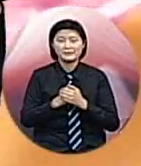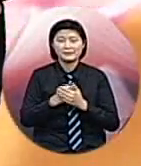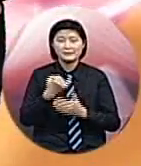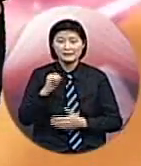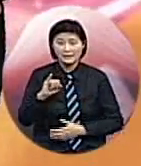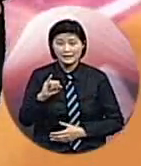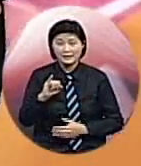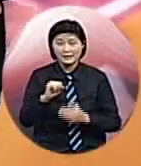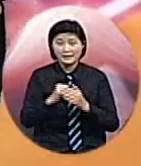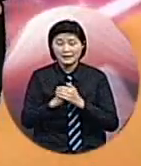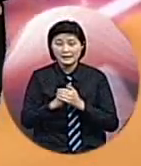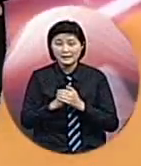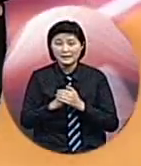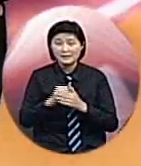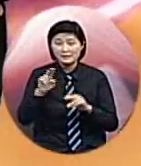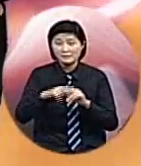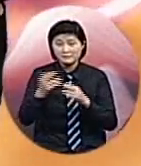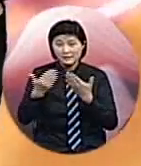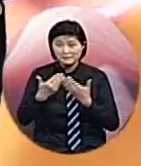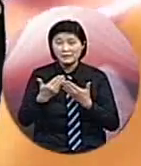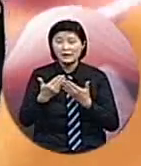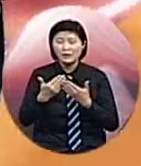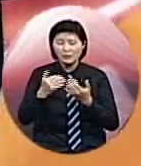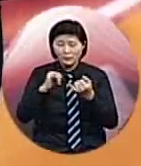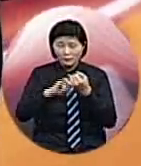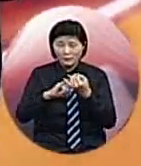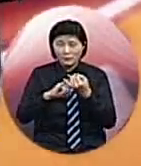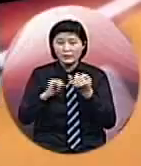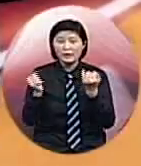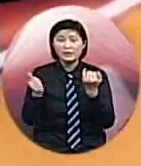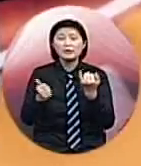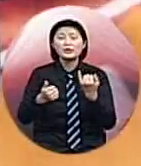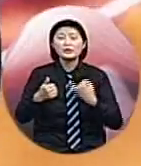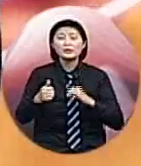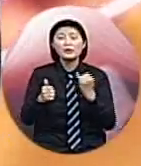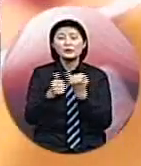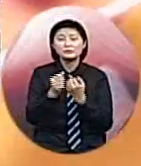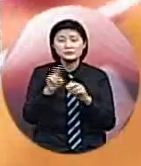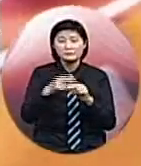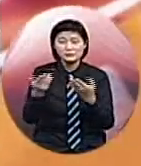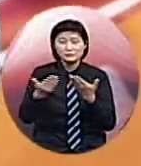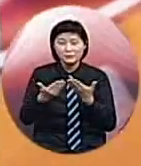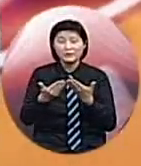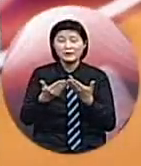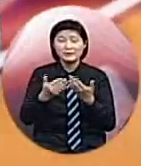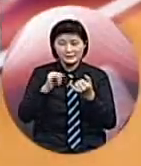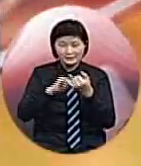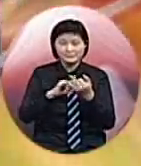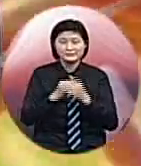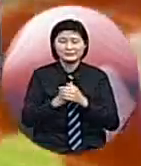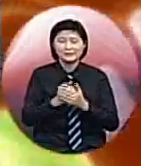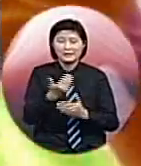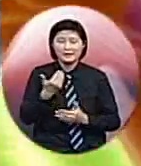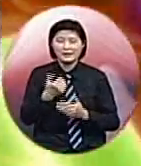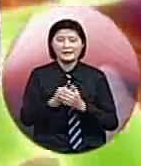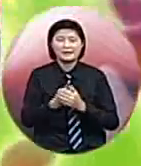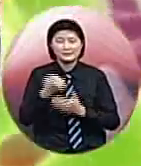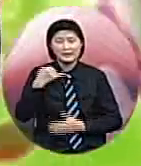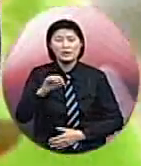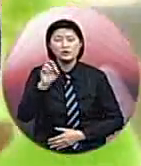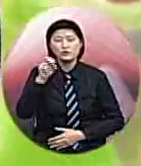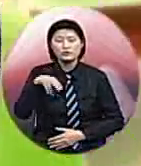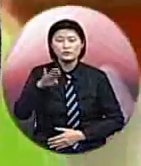내 혼숙감으로다 준비해줘. 그리고 예. 아, 우리 딸한테. 그렇습니까? 아니, 예, 네. 아까 유부초밥 해줬거든요. 예,